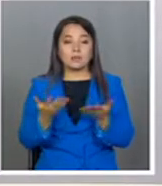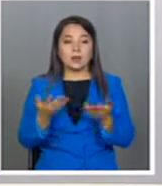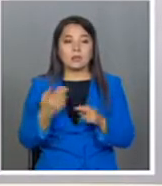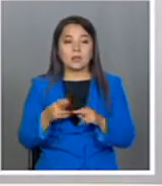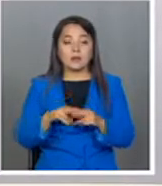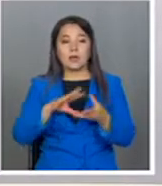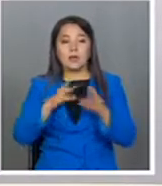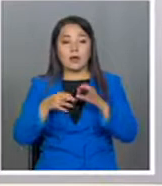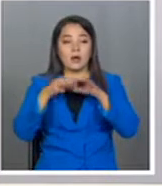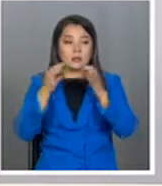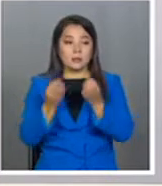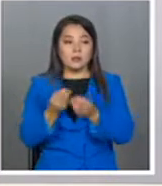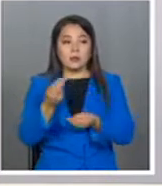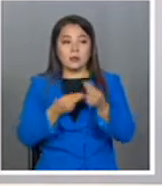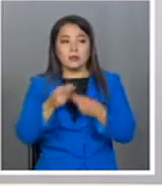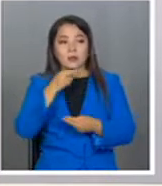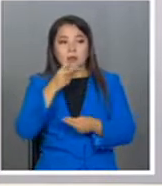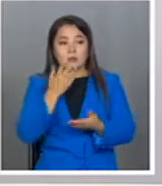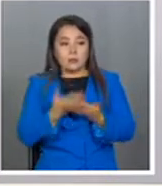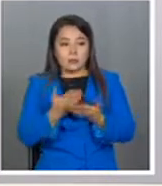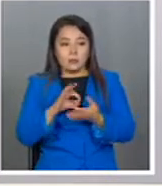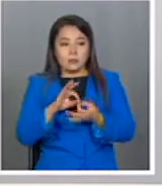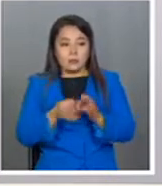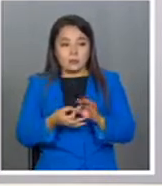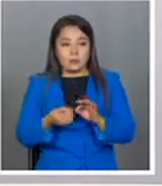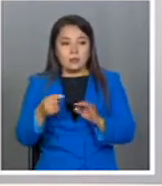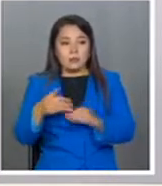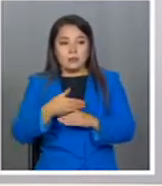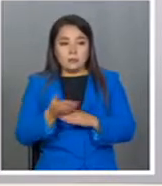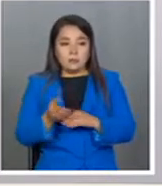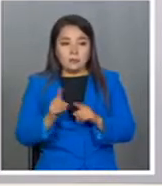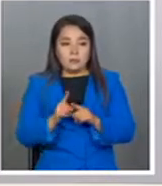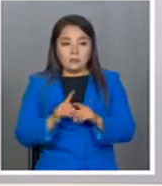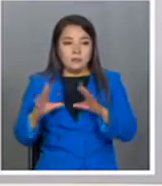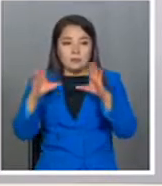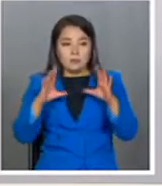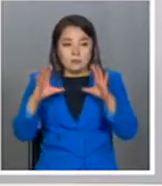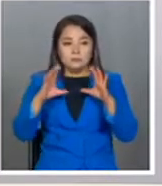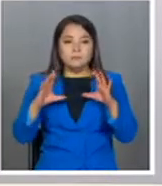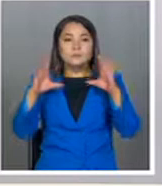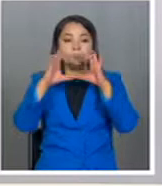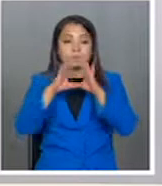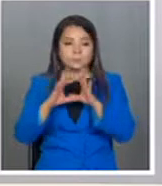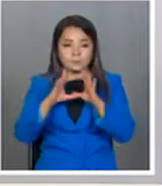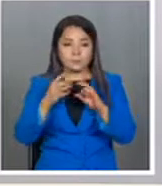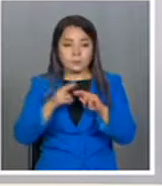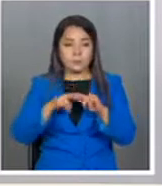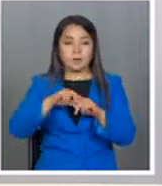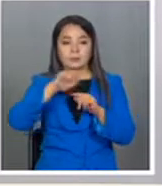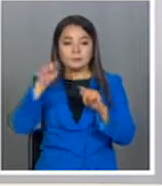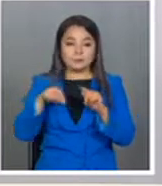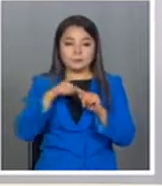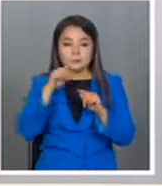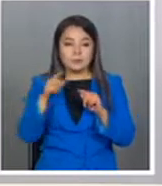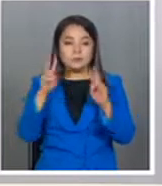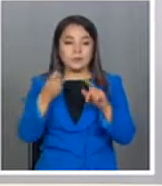дегеніміз не? Суреттен көріп тұрғандарыңыздай, сыртқы дөңгелек пен ішкі дөңгелектің аралығында пайда болған бөлікті